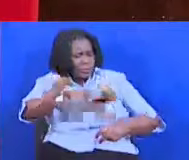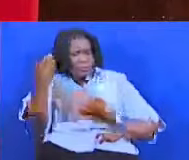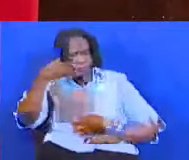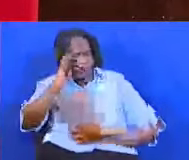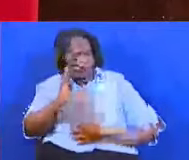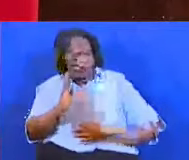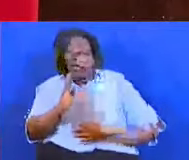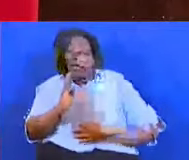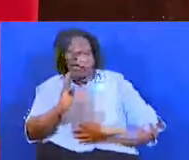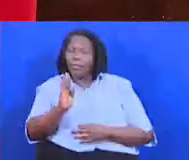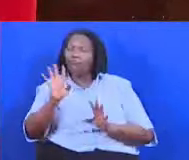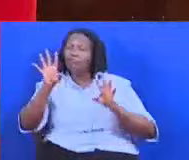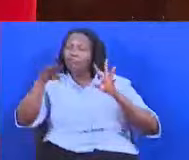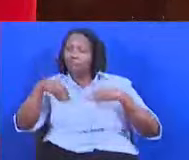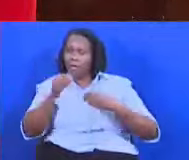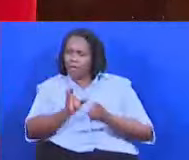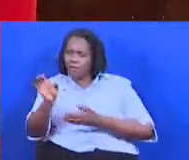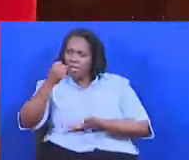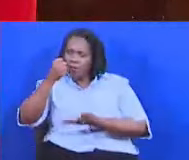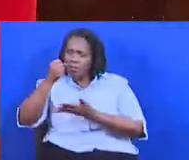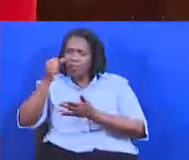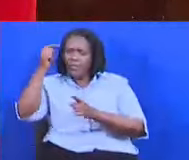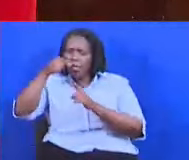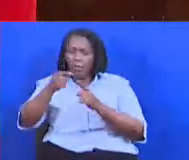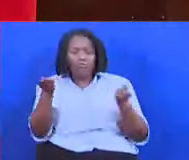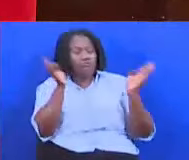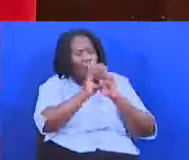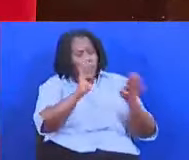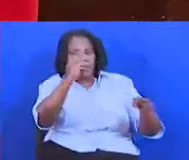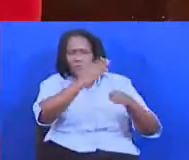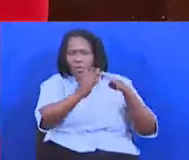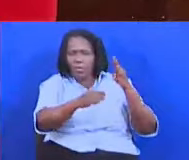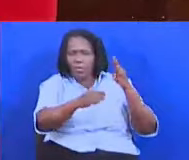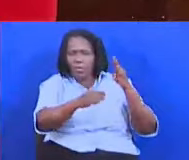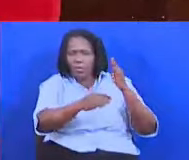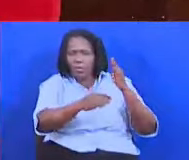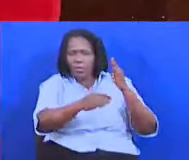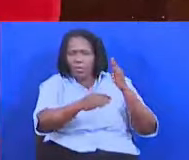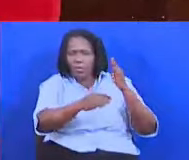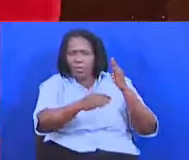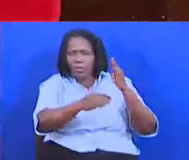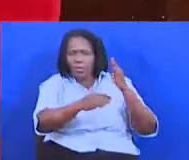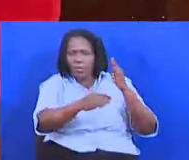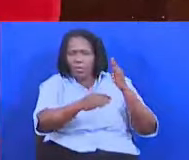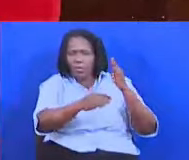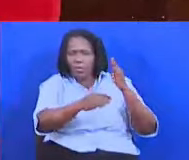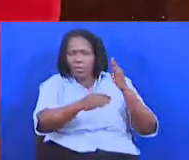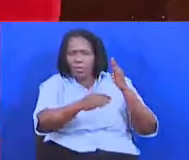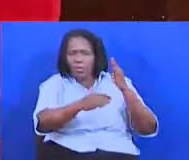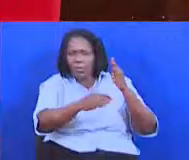kutenga fedha japo kidogo kukamilisha madarasa haya ili yaweze kutumika.